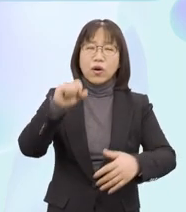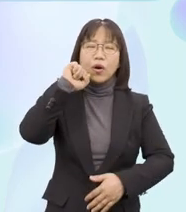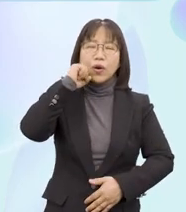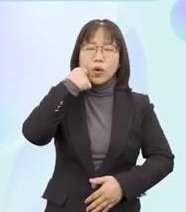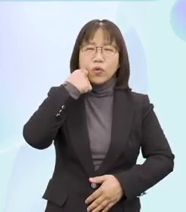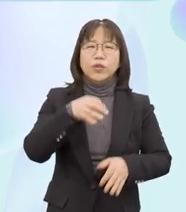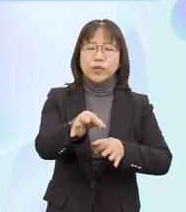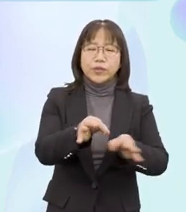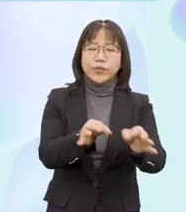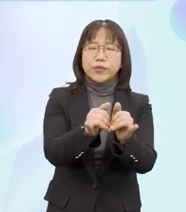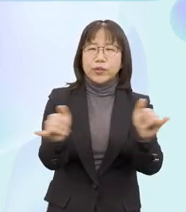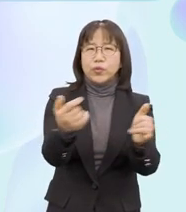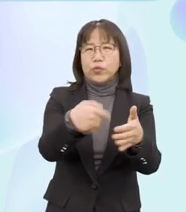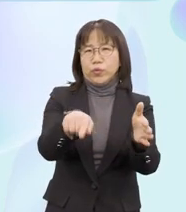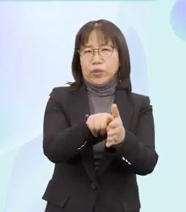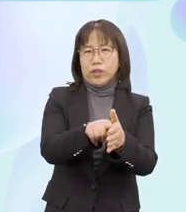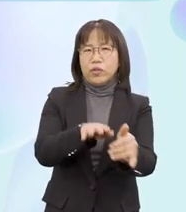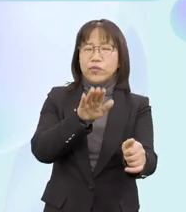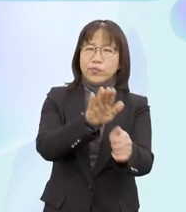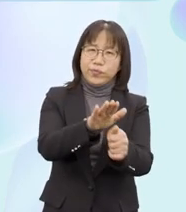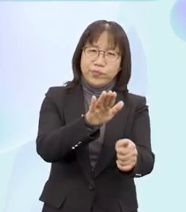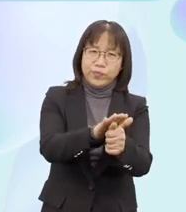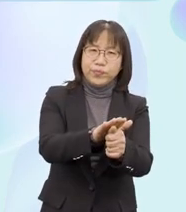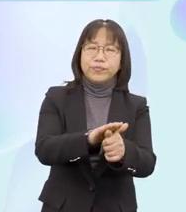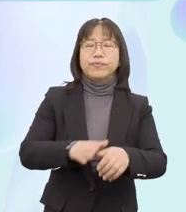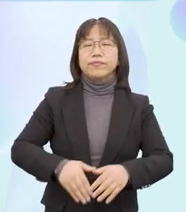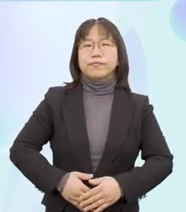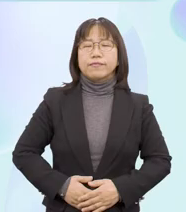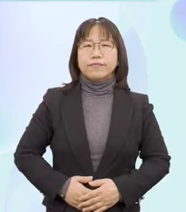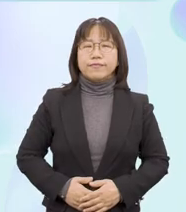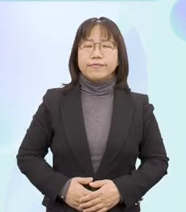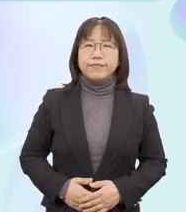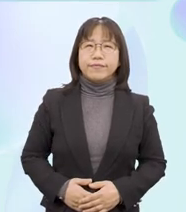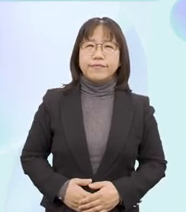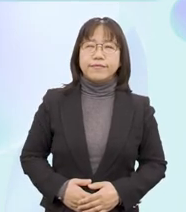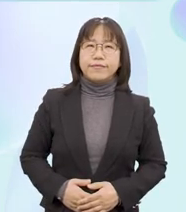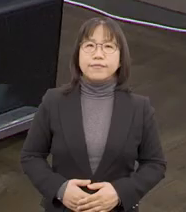소상공인을 대상으로 직접적인 지원에 나섭니다